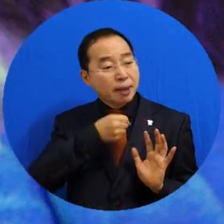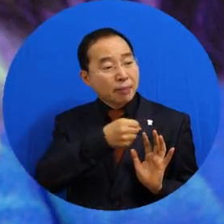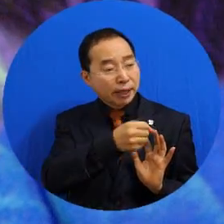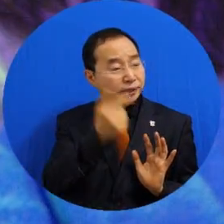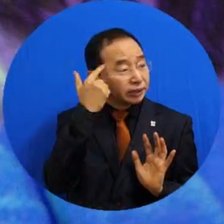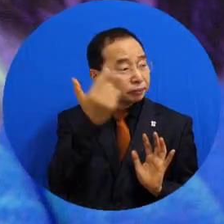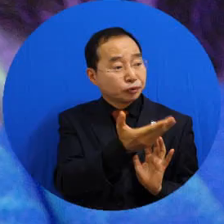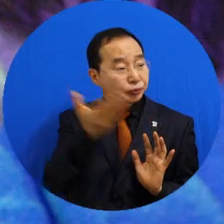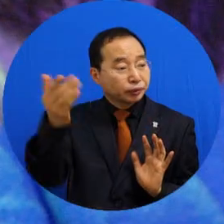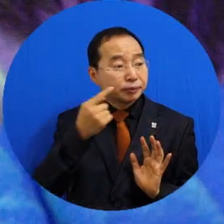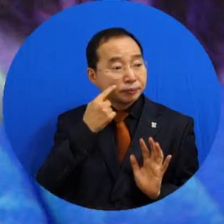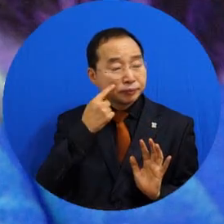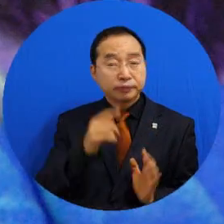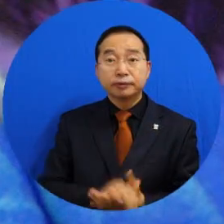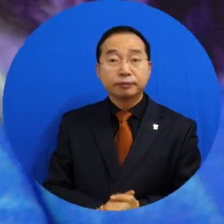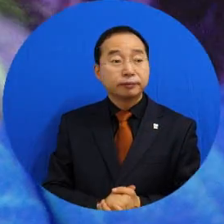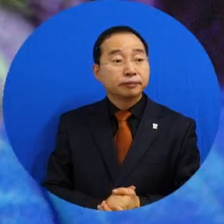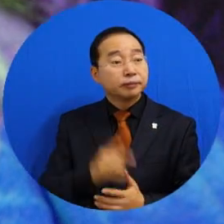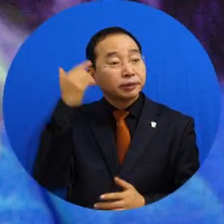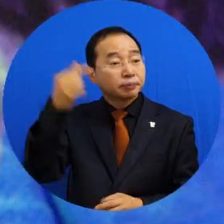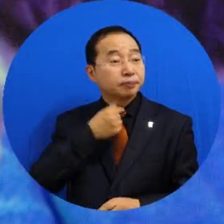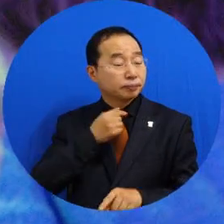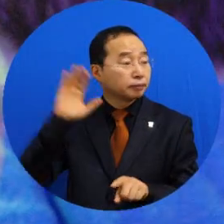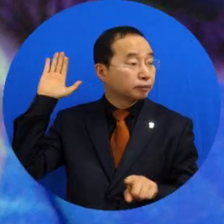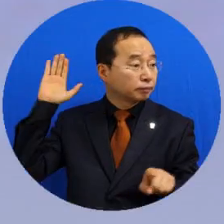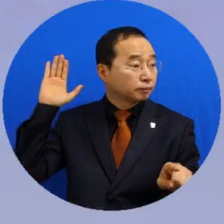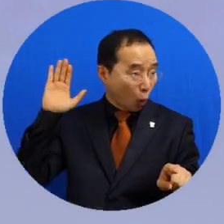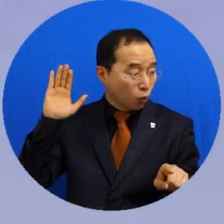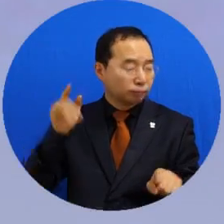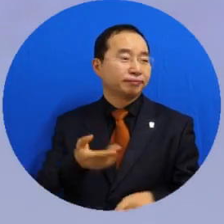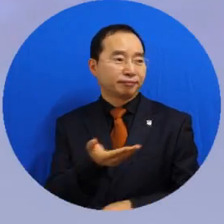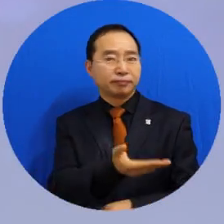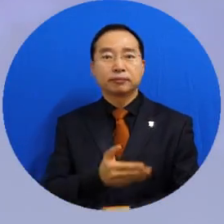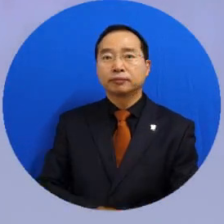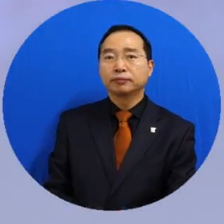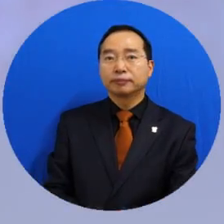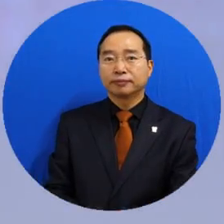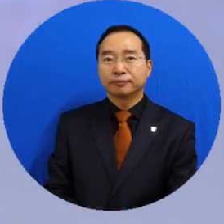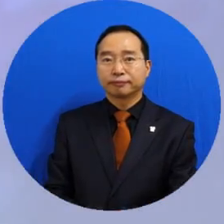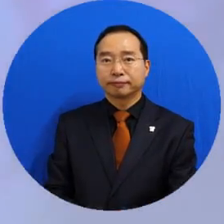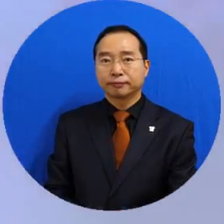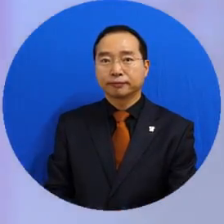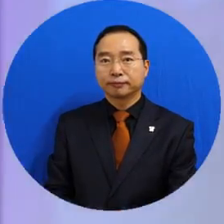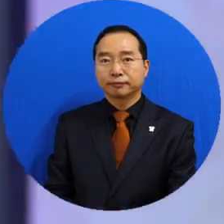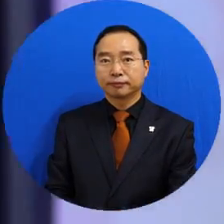한번 넘겨볼 텐데요. 혹시 질문하실 분 계실까요? 아, 네.